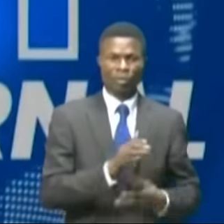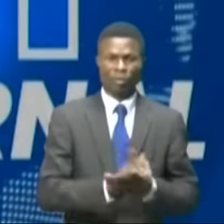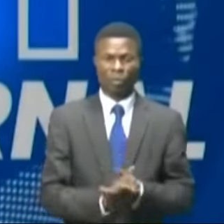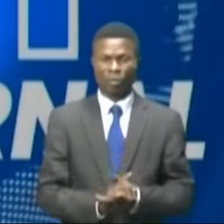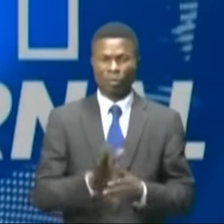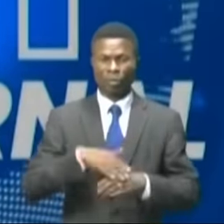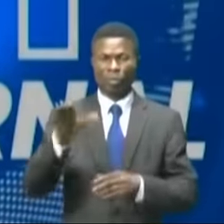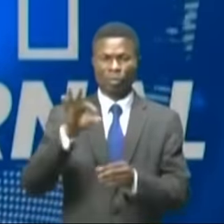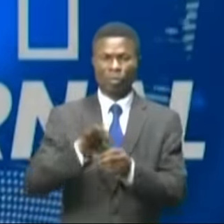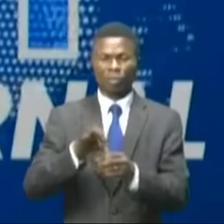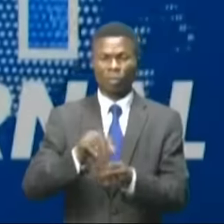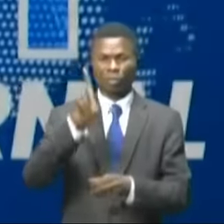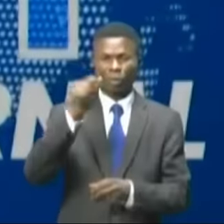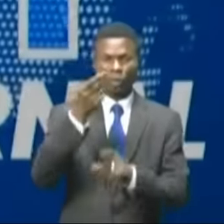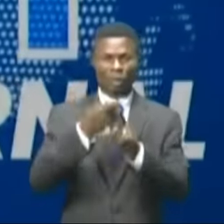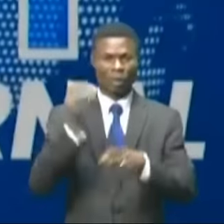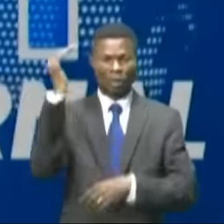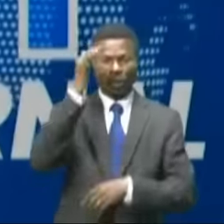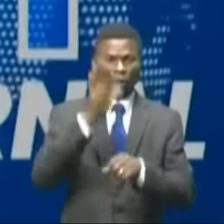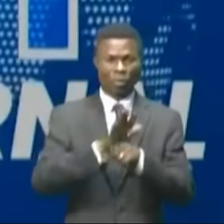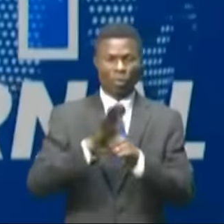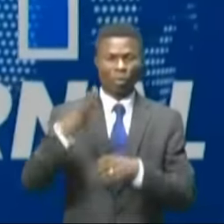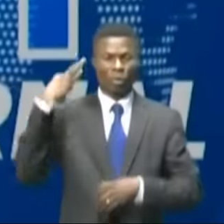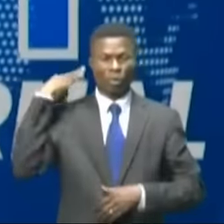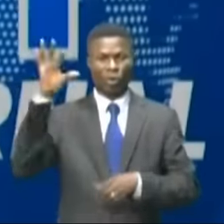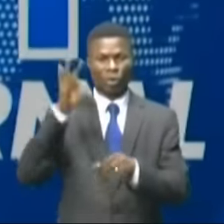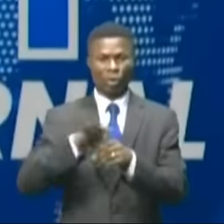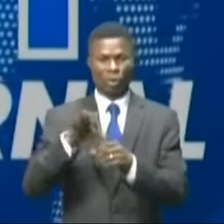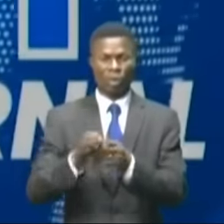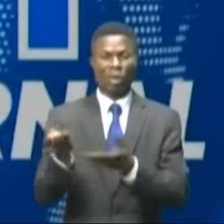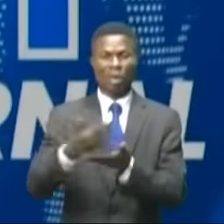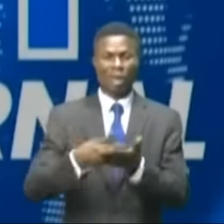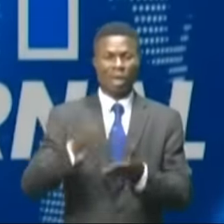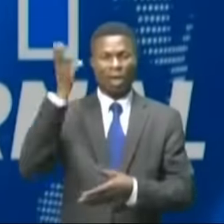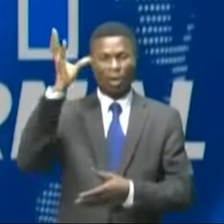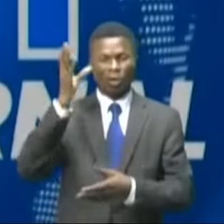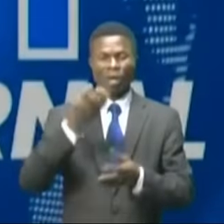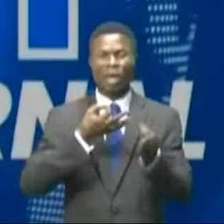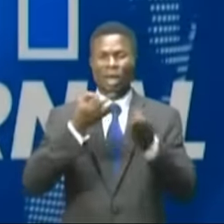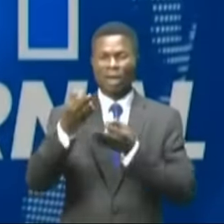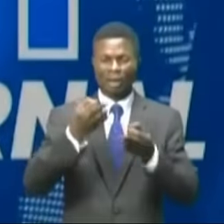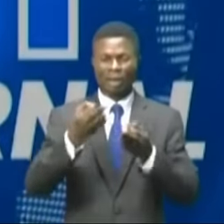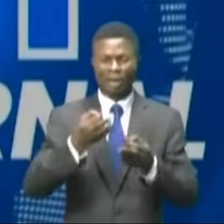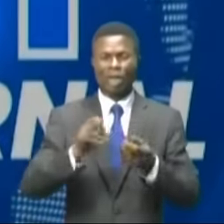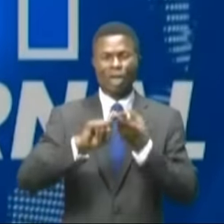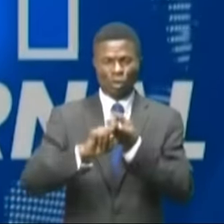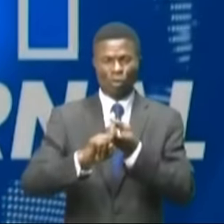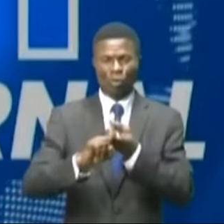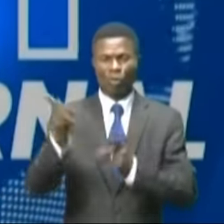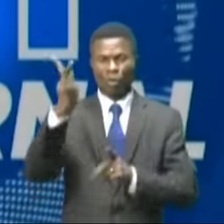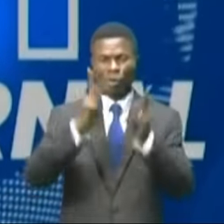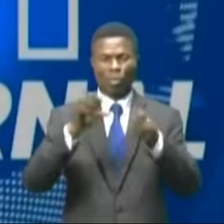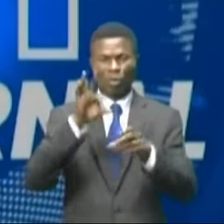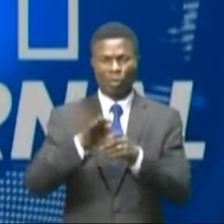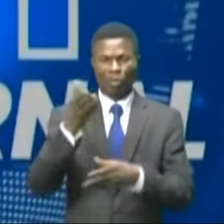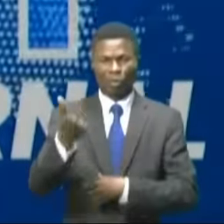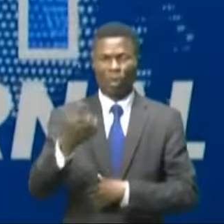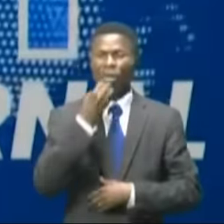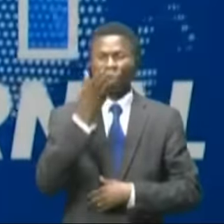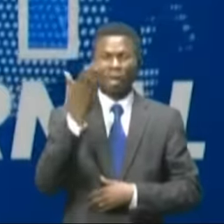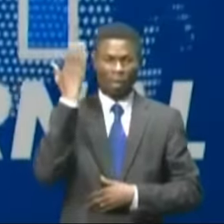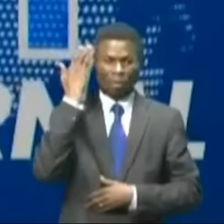Après les élections du 20 décembre, la plupart des candidats élus rentrent à la base pour exprimer leur gratitude aux électeurs. C'est le cas